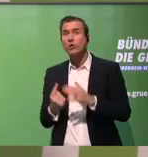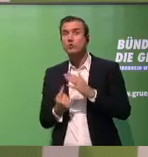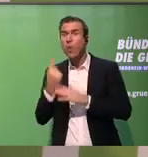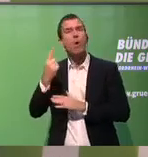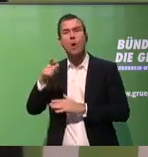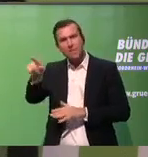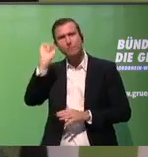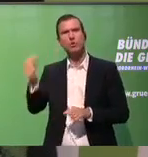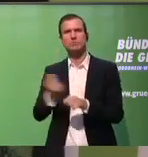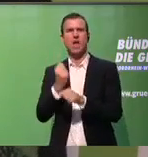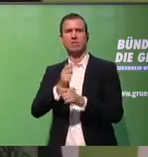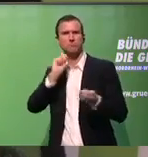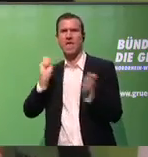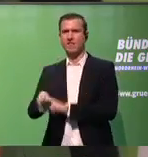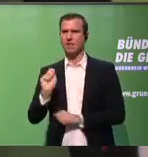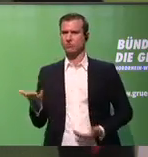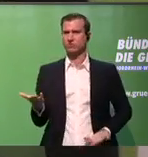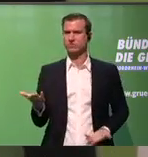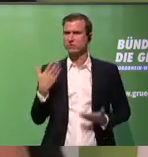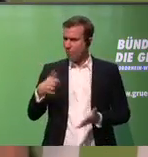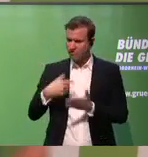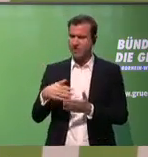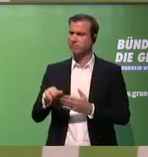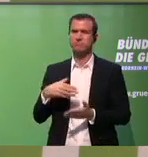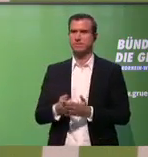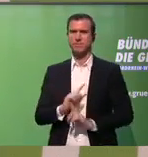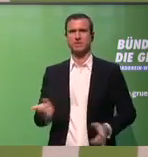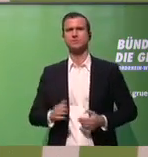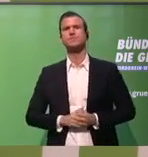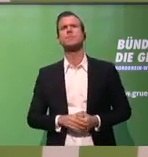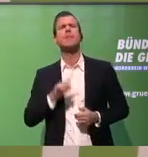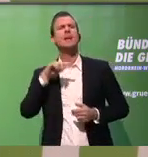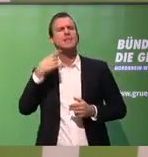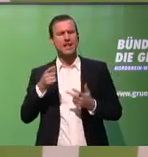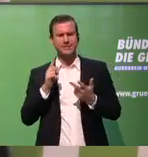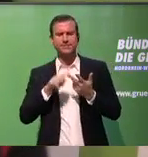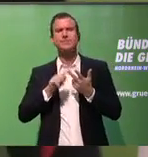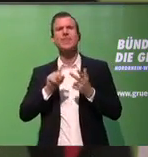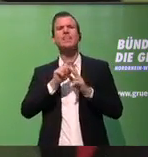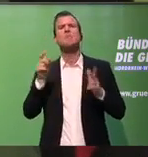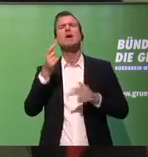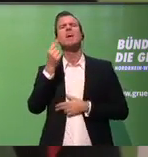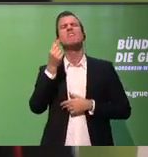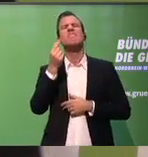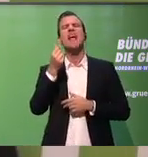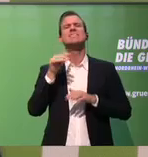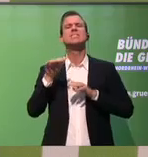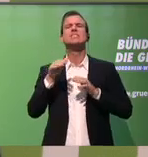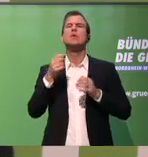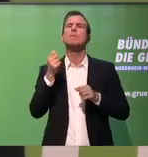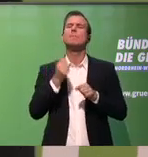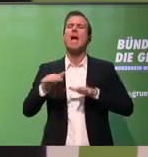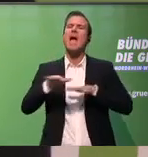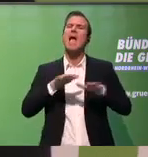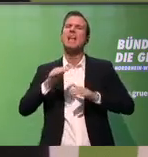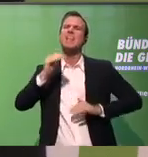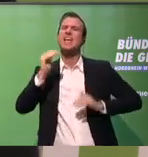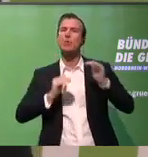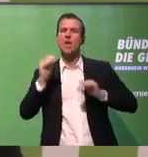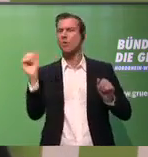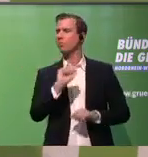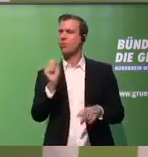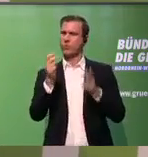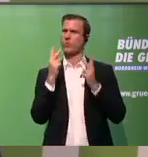und so kann das nicht weitergehen. Dann Thema Finanzmärkte regulieren, absolut super